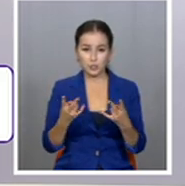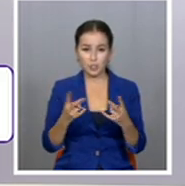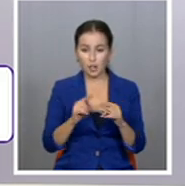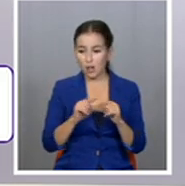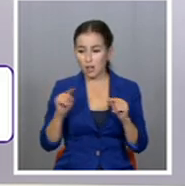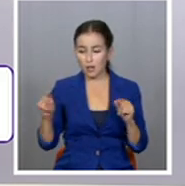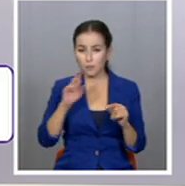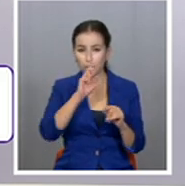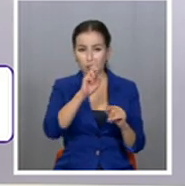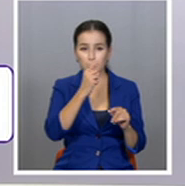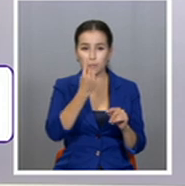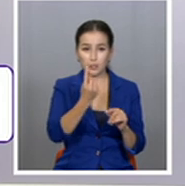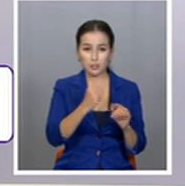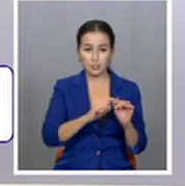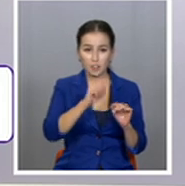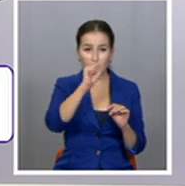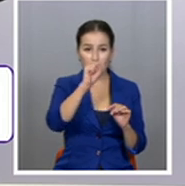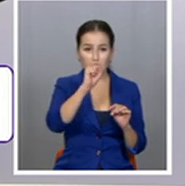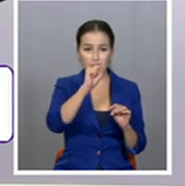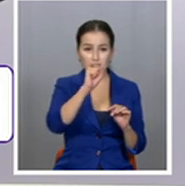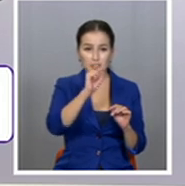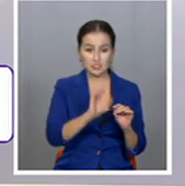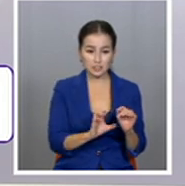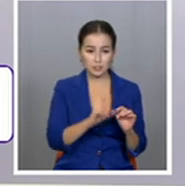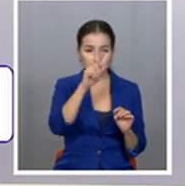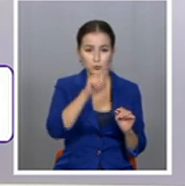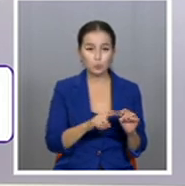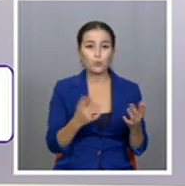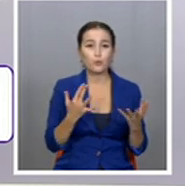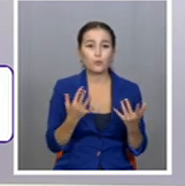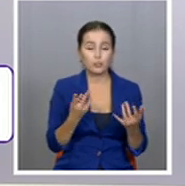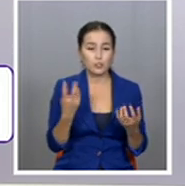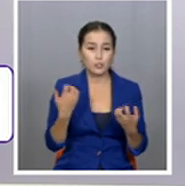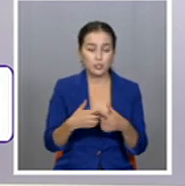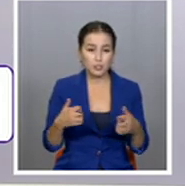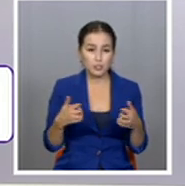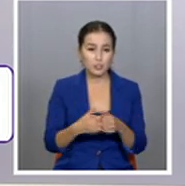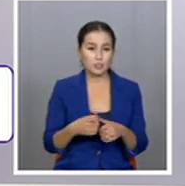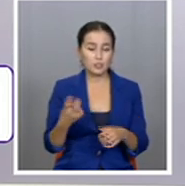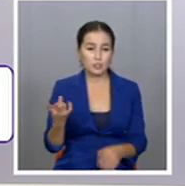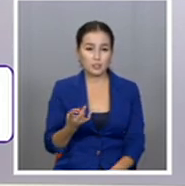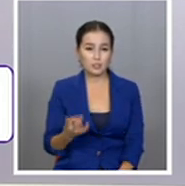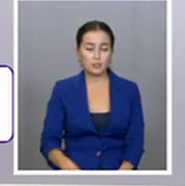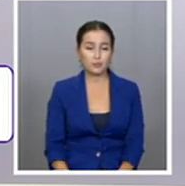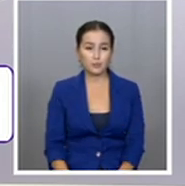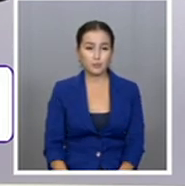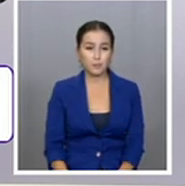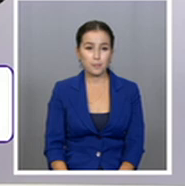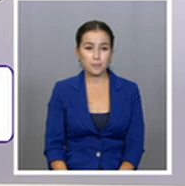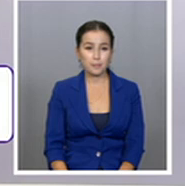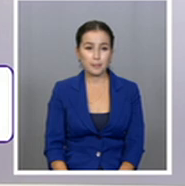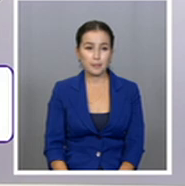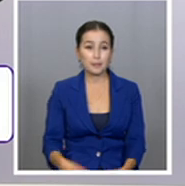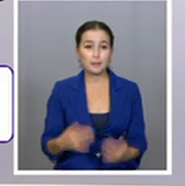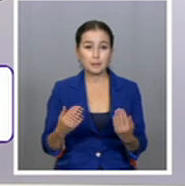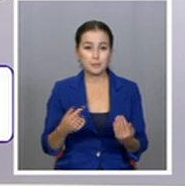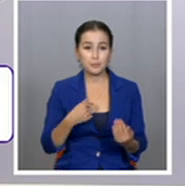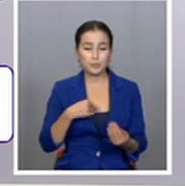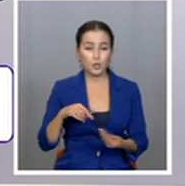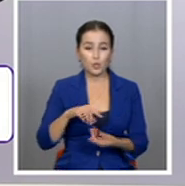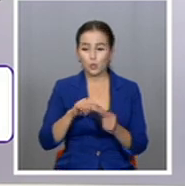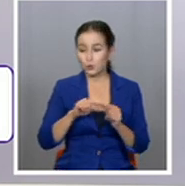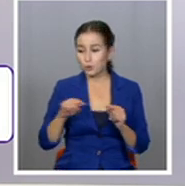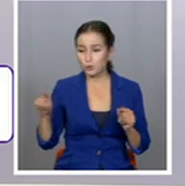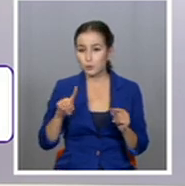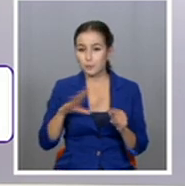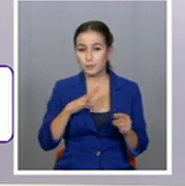төбесінен АЦ-ға дейінгі жүргізілген қашықтық, яғни Б1H биіктігі деген сөз. Енді бұның ұзындығын табу